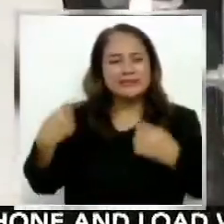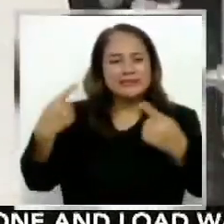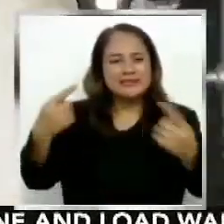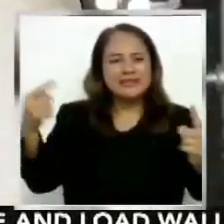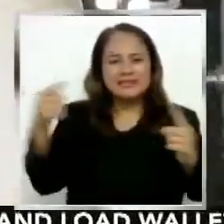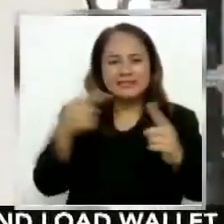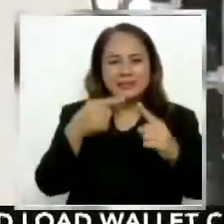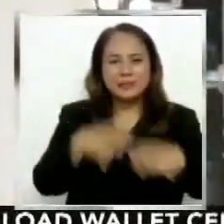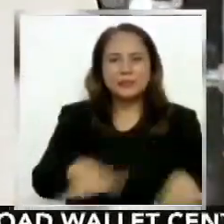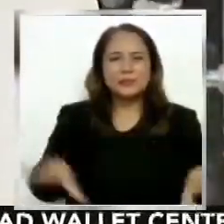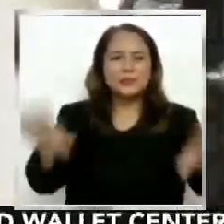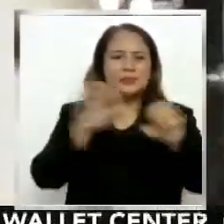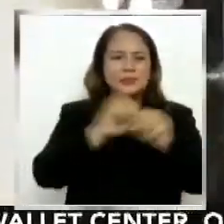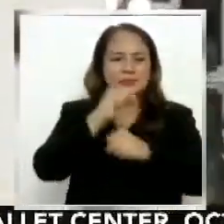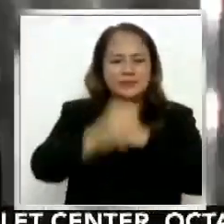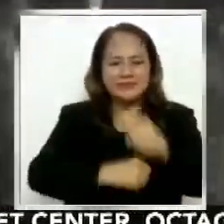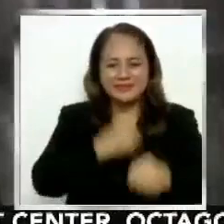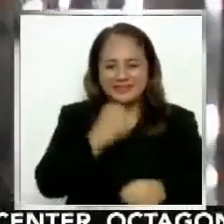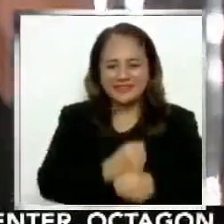taon.